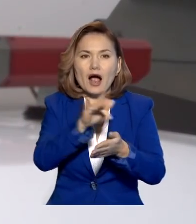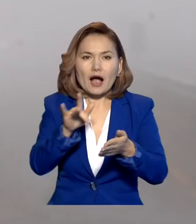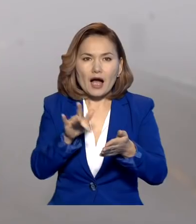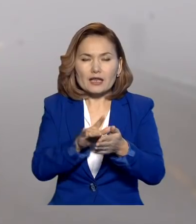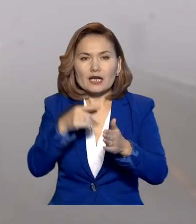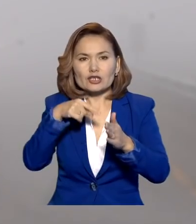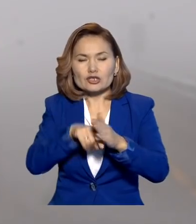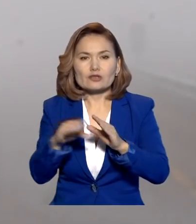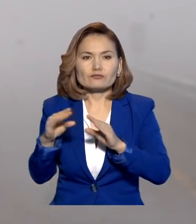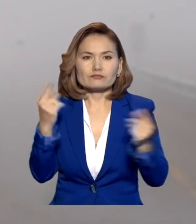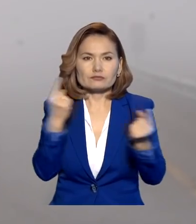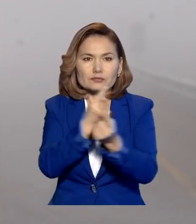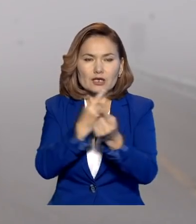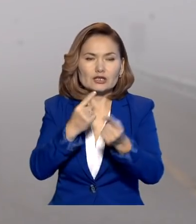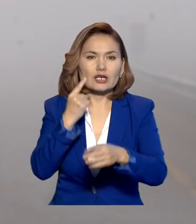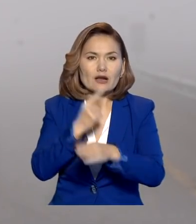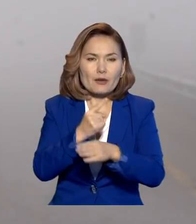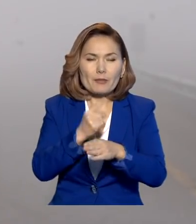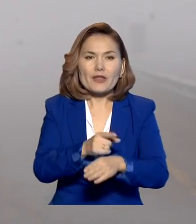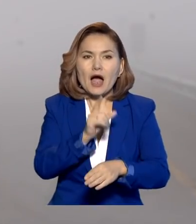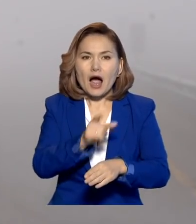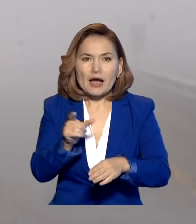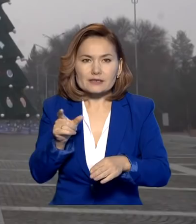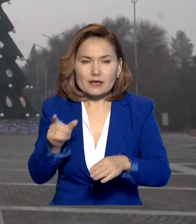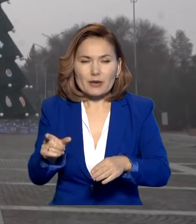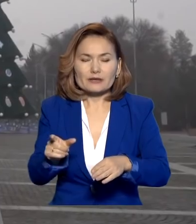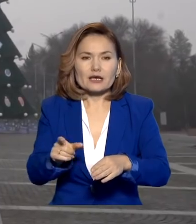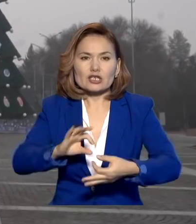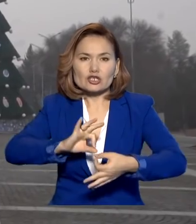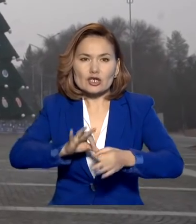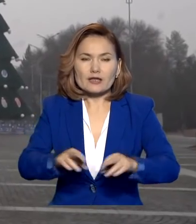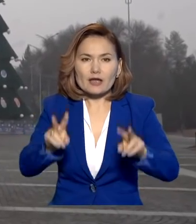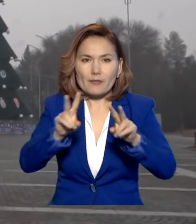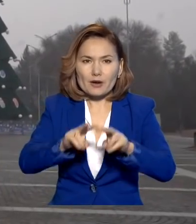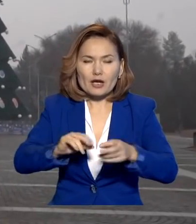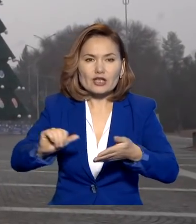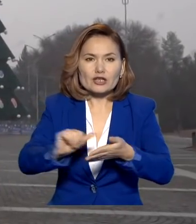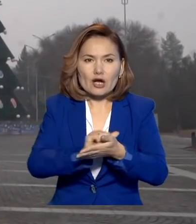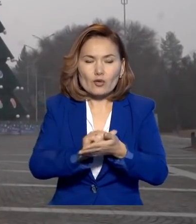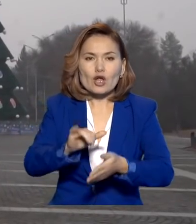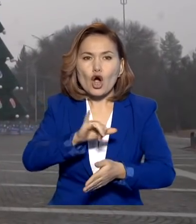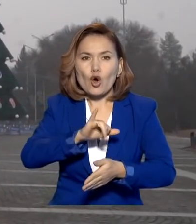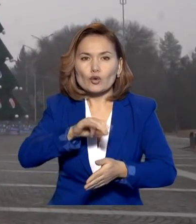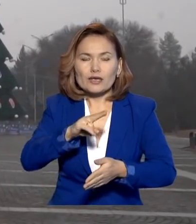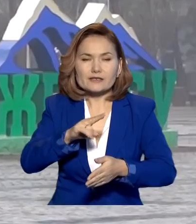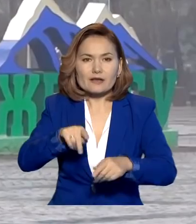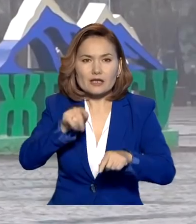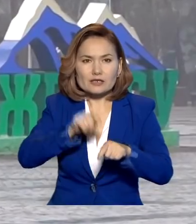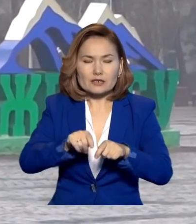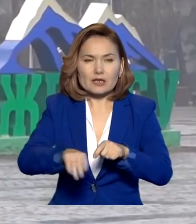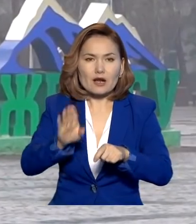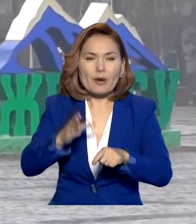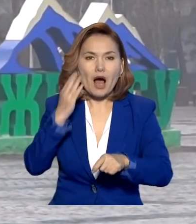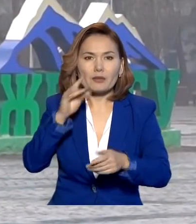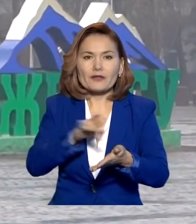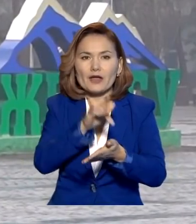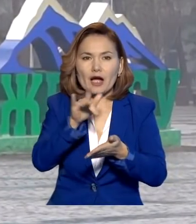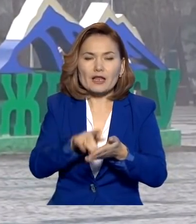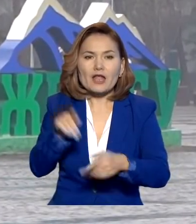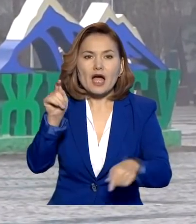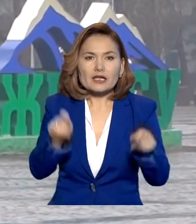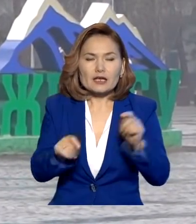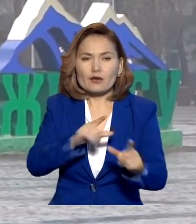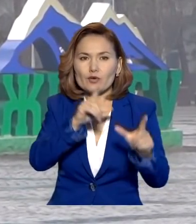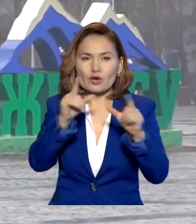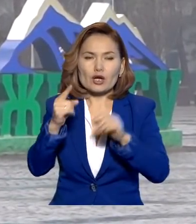қозғалысына шектеулер енгізіледі. Азаматтардың жеке басын куәландыратын құжаттары мен жеке қосымша заттары тексеріледі. Шаһарға кіріп шығу шектеледі. Бейбіт